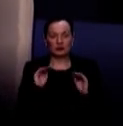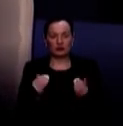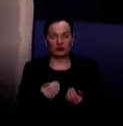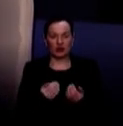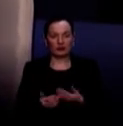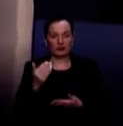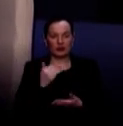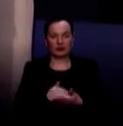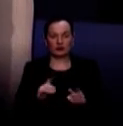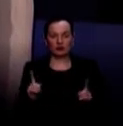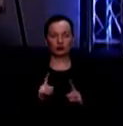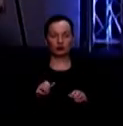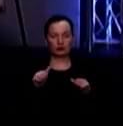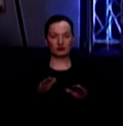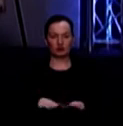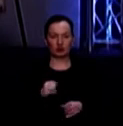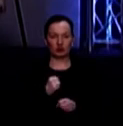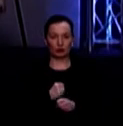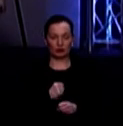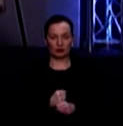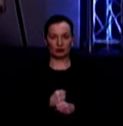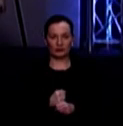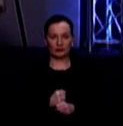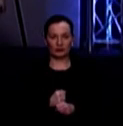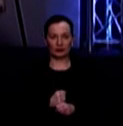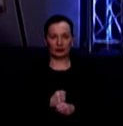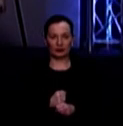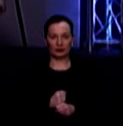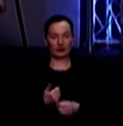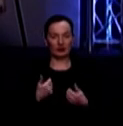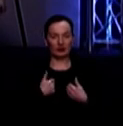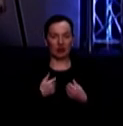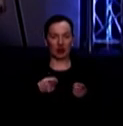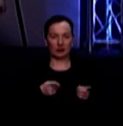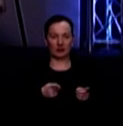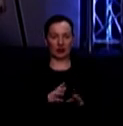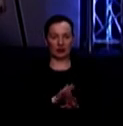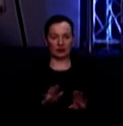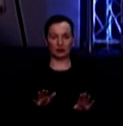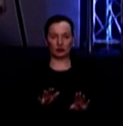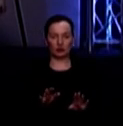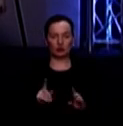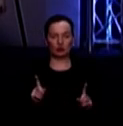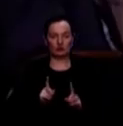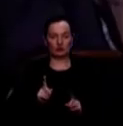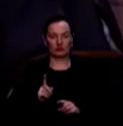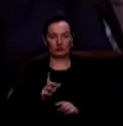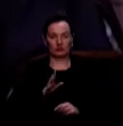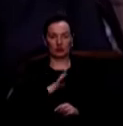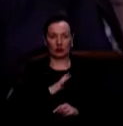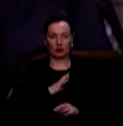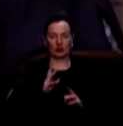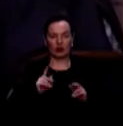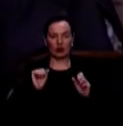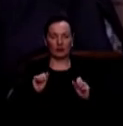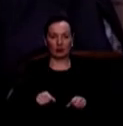цифри будуть ще гірші, робити? Насправді. Угу. Я не лякаю, але так, фактично це буде ще були якомога